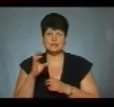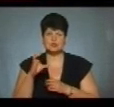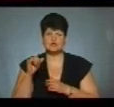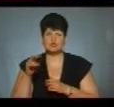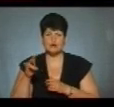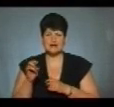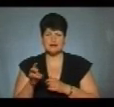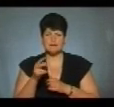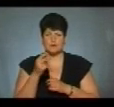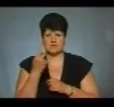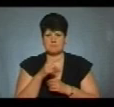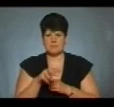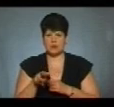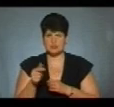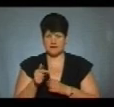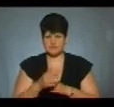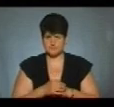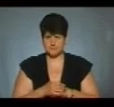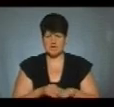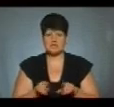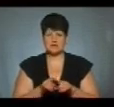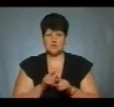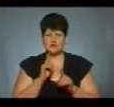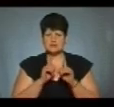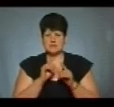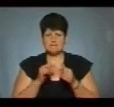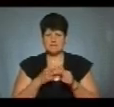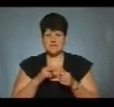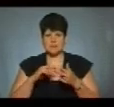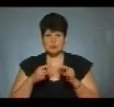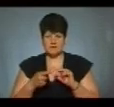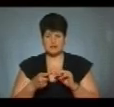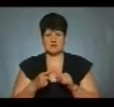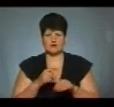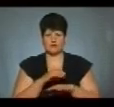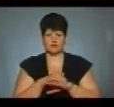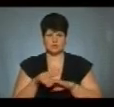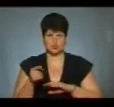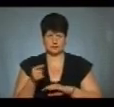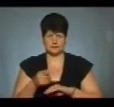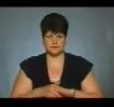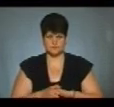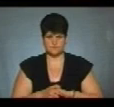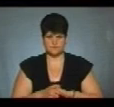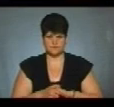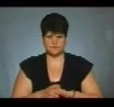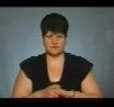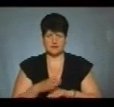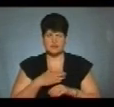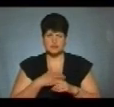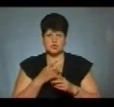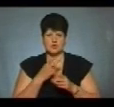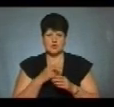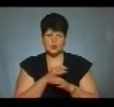мільйон гривень. Також на сесії перейменували одну з вулиць Тернополя. На ваш розгляд пропонується